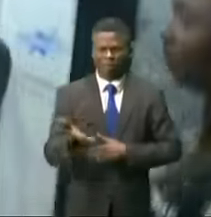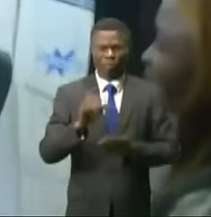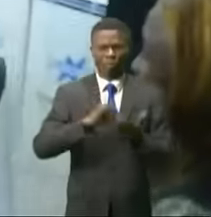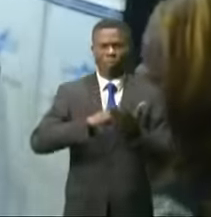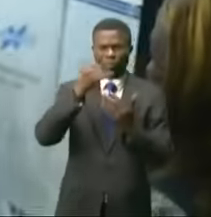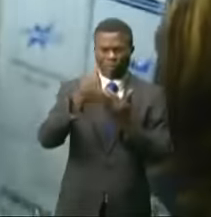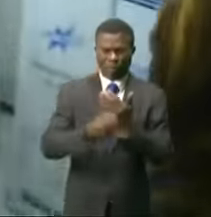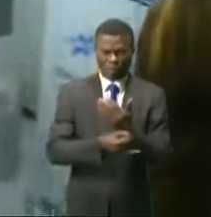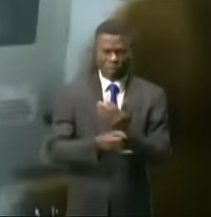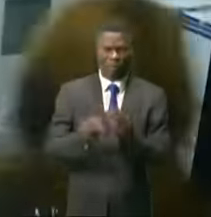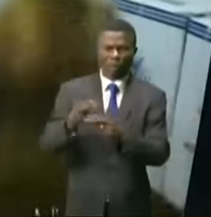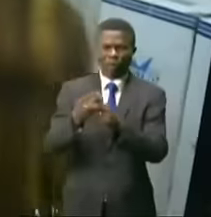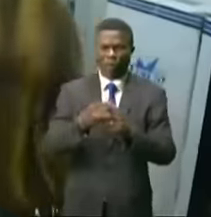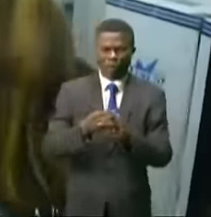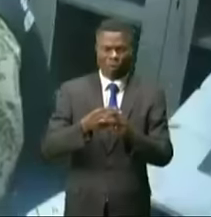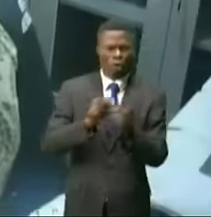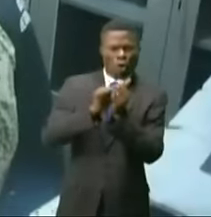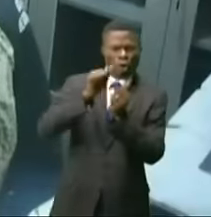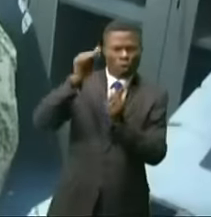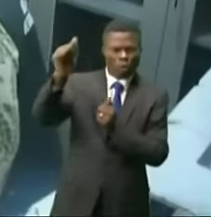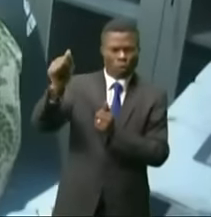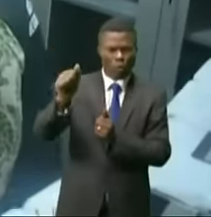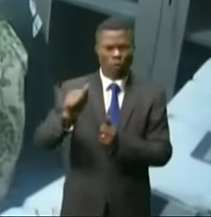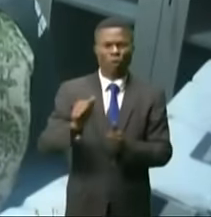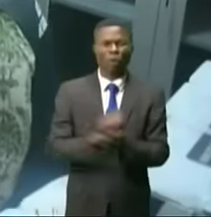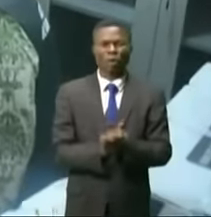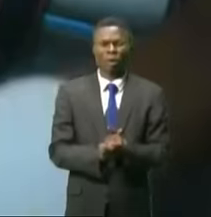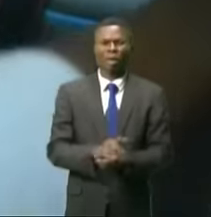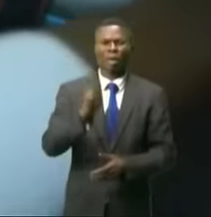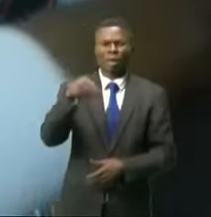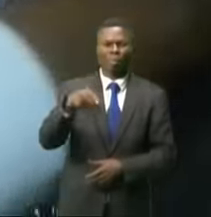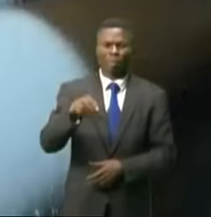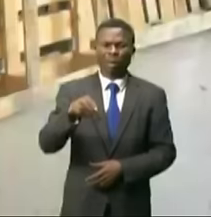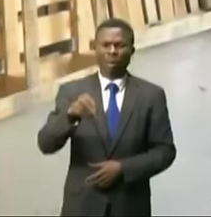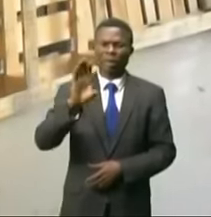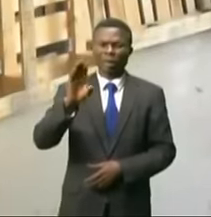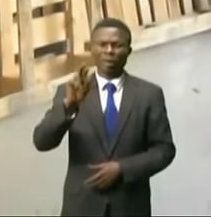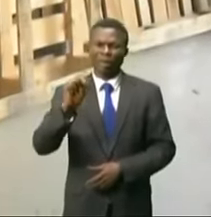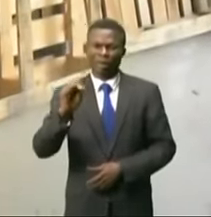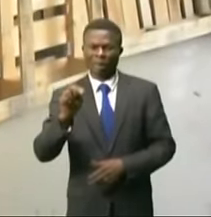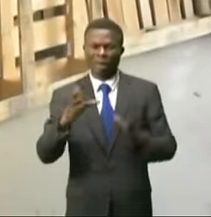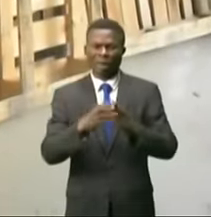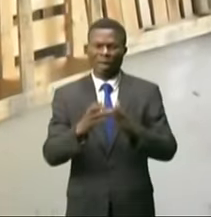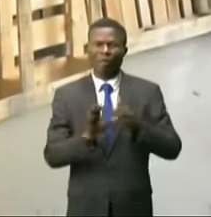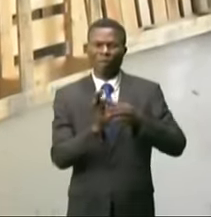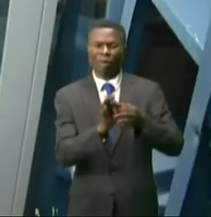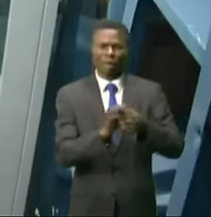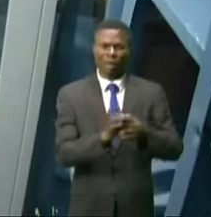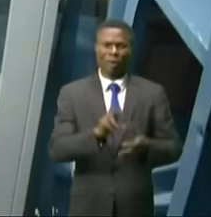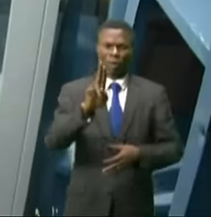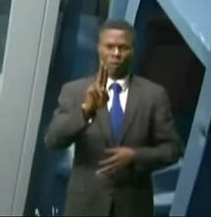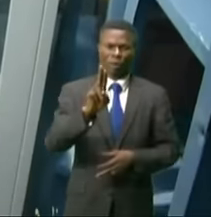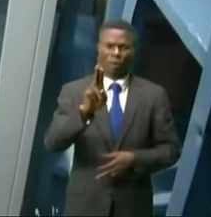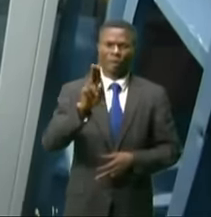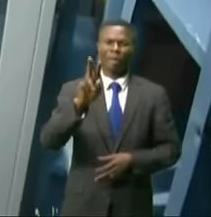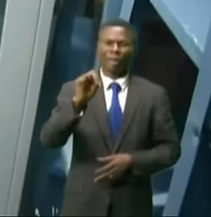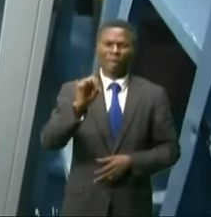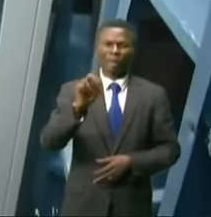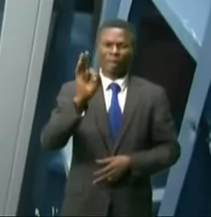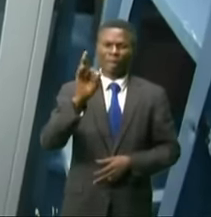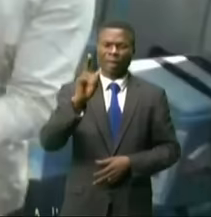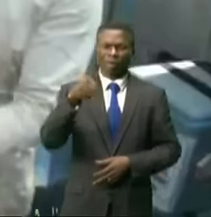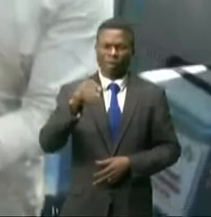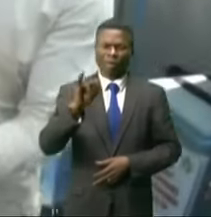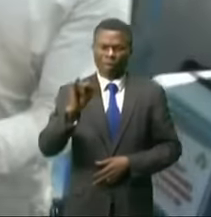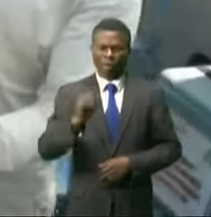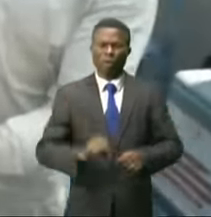projet Assurance au dernier kilomètre ELEMA que l'APCM, en collaboration avec UNFPA et PNAM, a apporté son appui